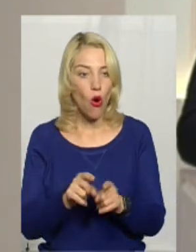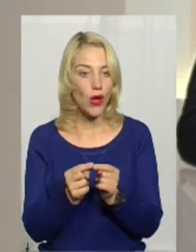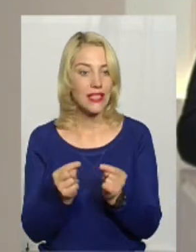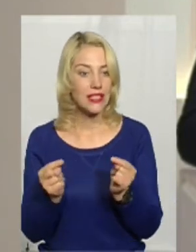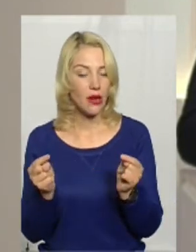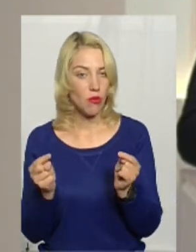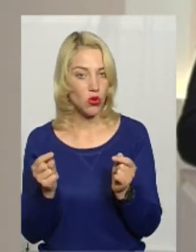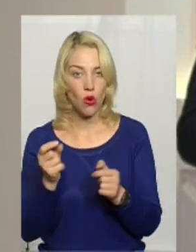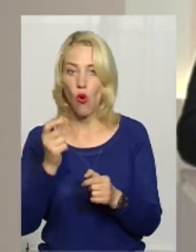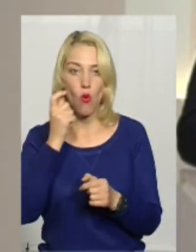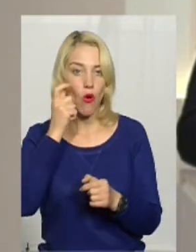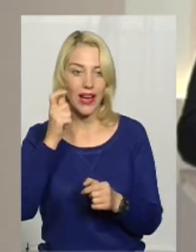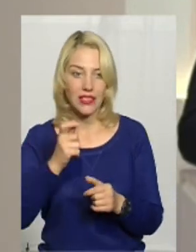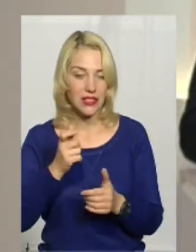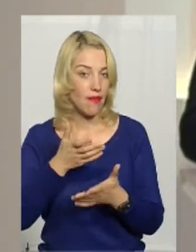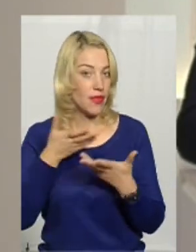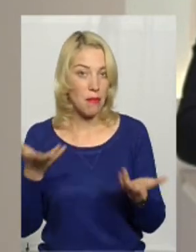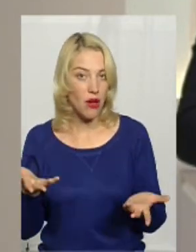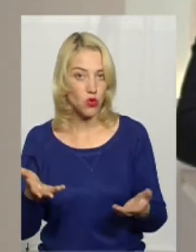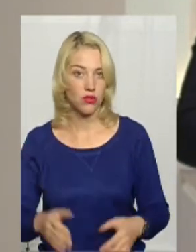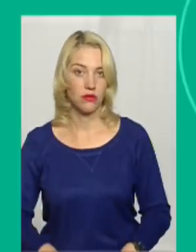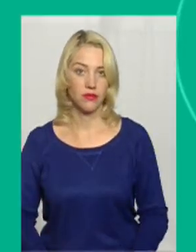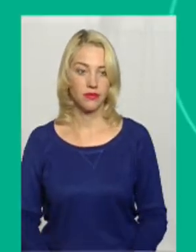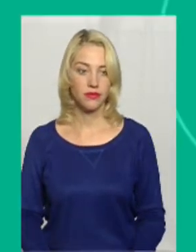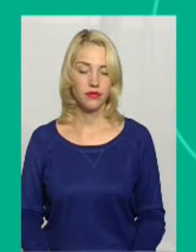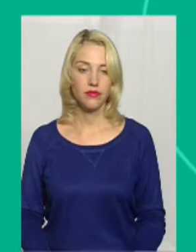у українців немає. Дивимось.